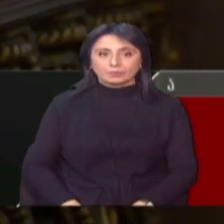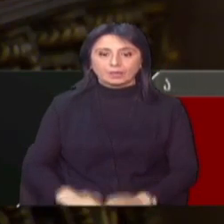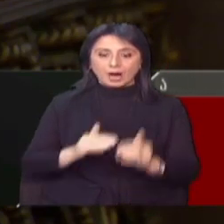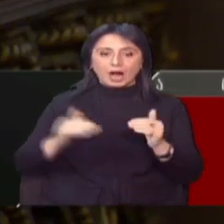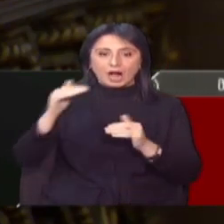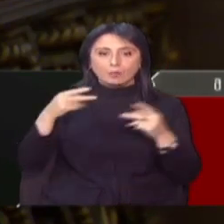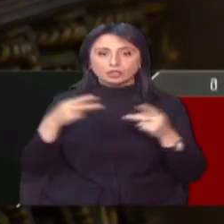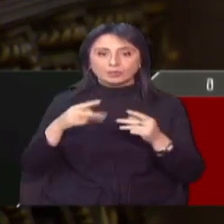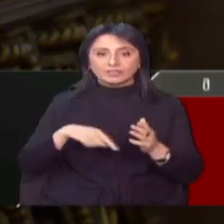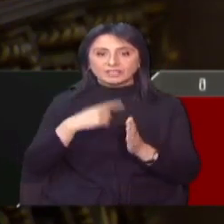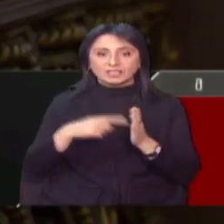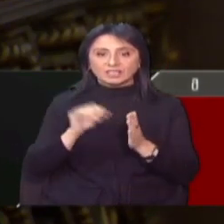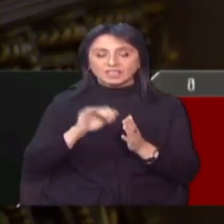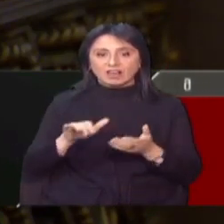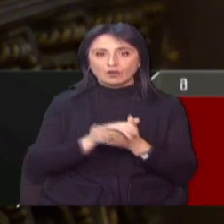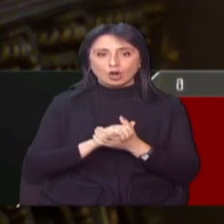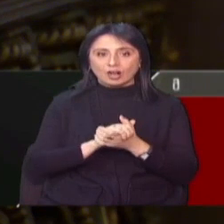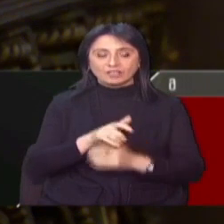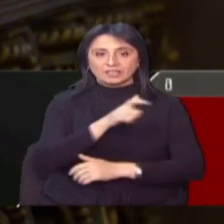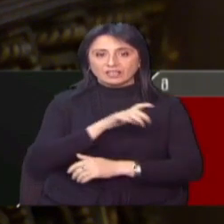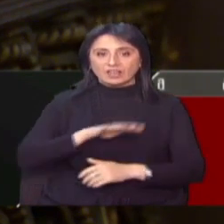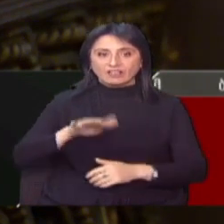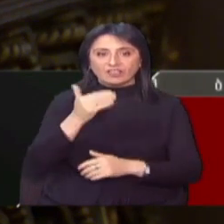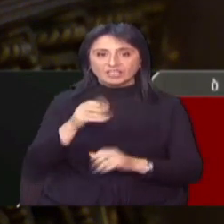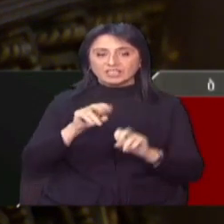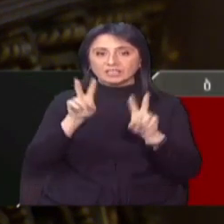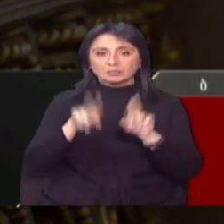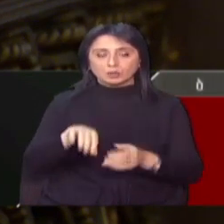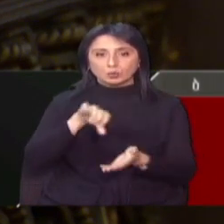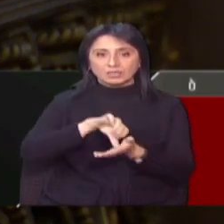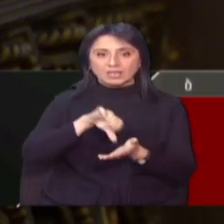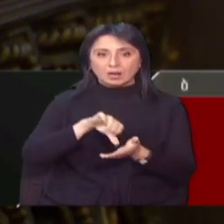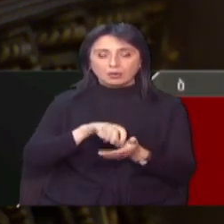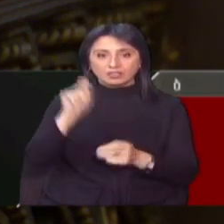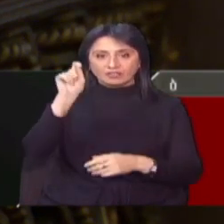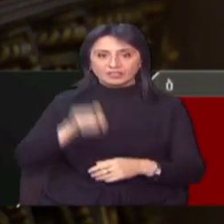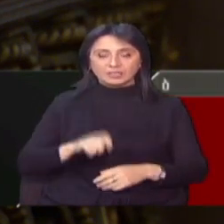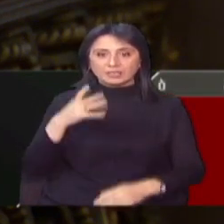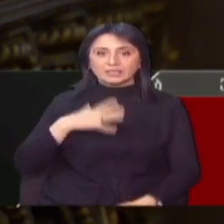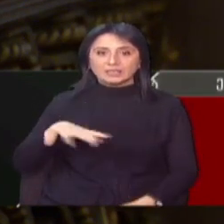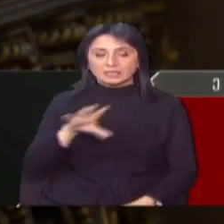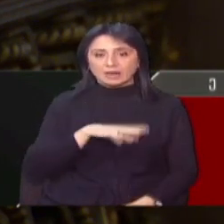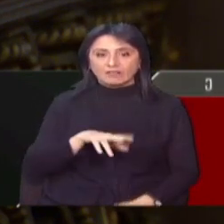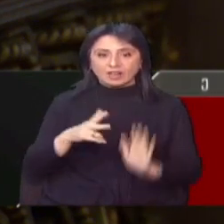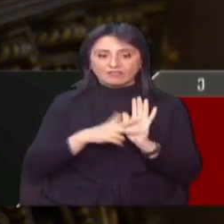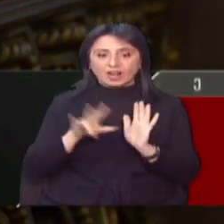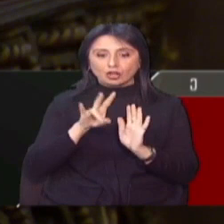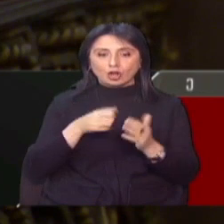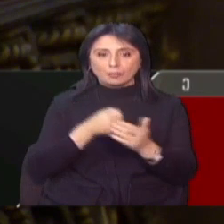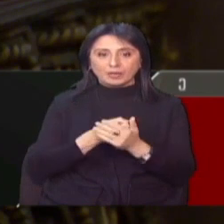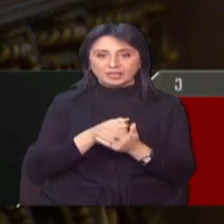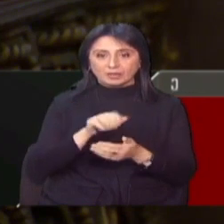Აღმოსავლეთ პარტნიორობის საკითხებში ევროკავშირის და წევრი ქვეყნების სპეციალური წარმომადგენლების ვიზიტი საქართველოში 8